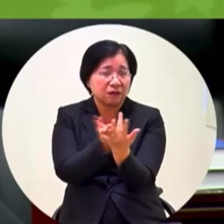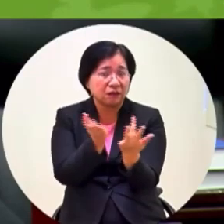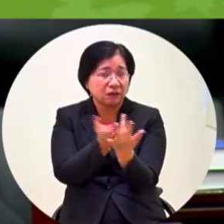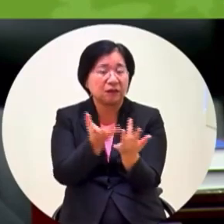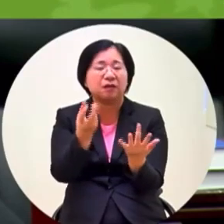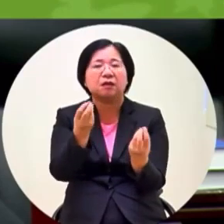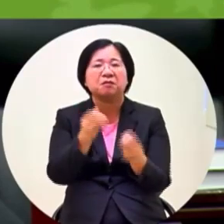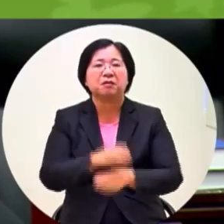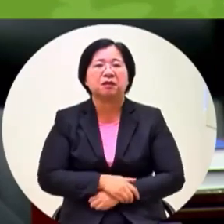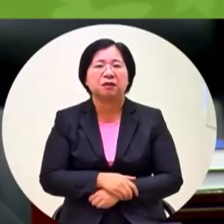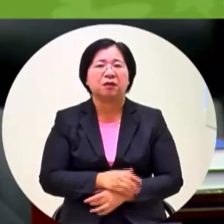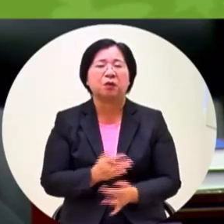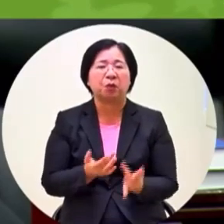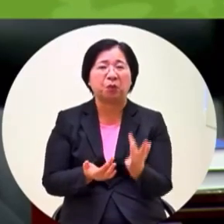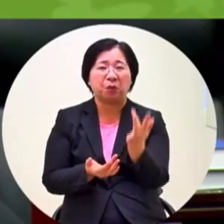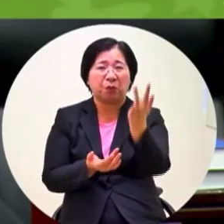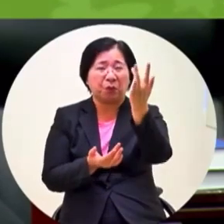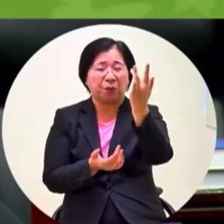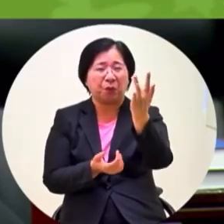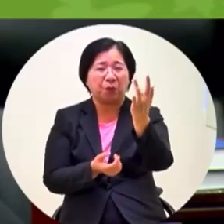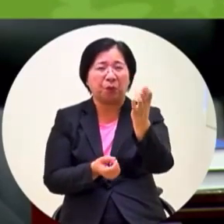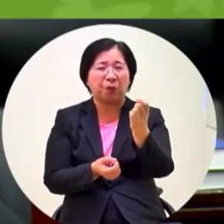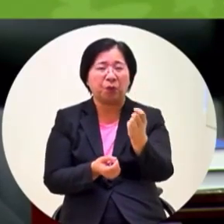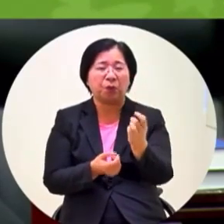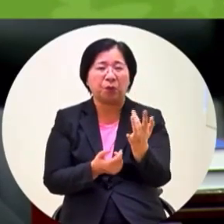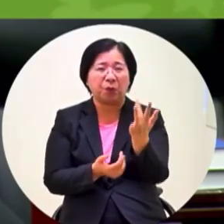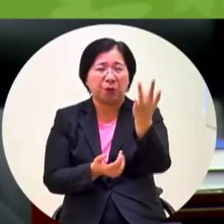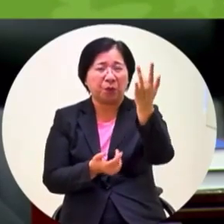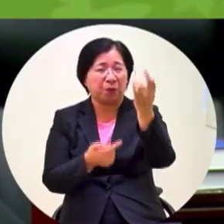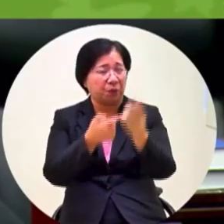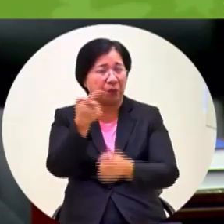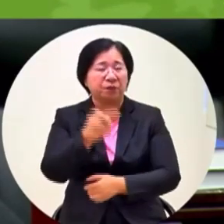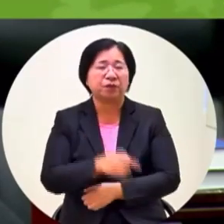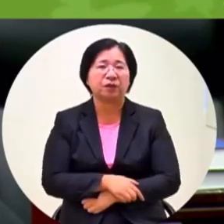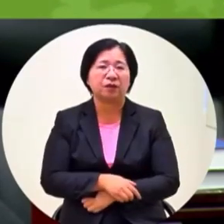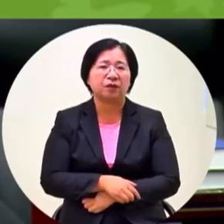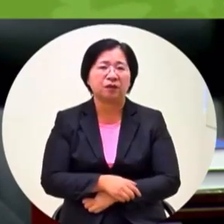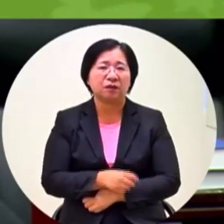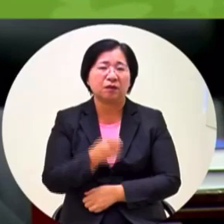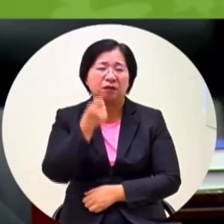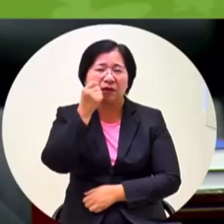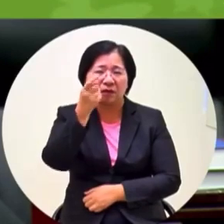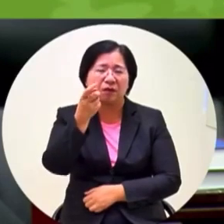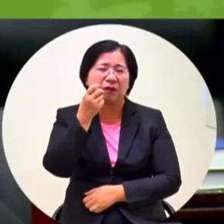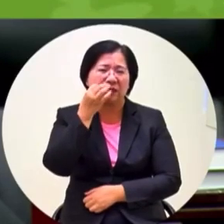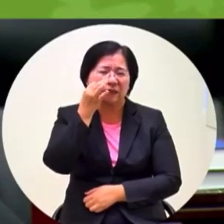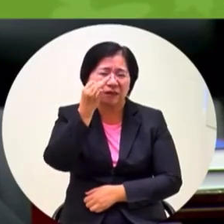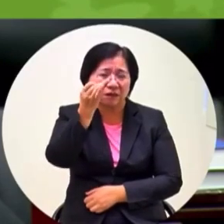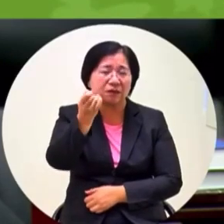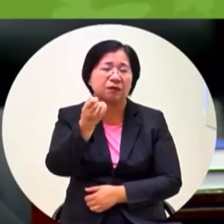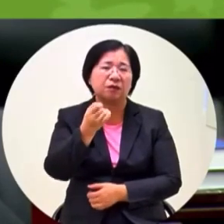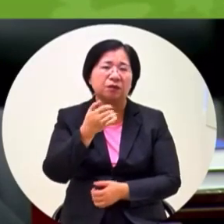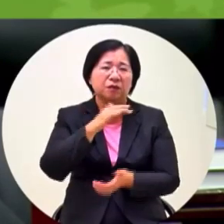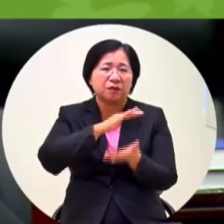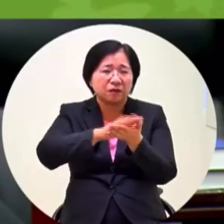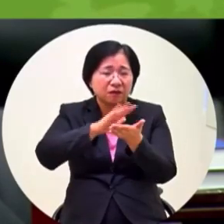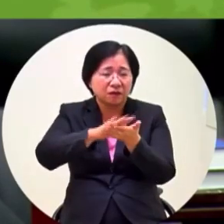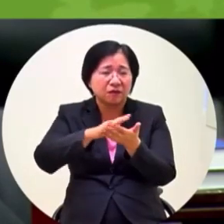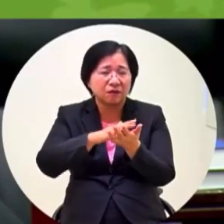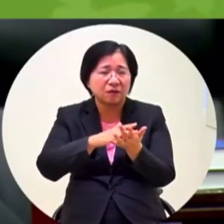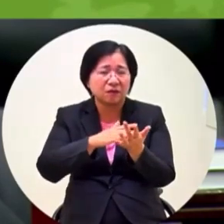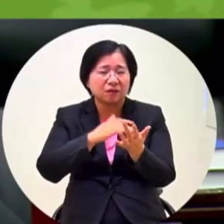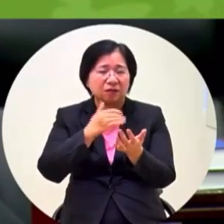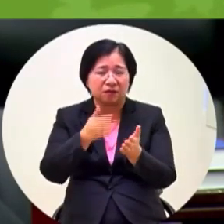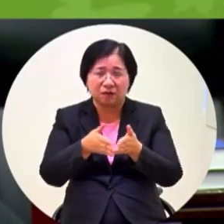近足长的过程。几个月都要清一次，重点就是伊的迄个底下拢